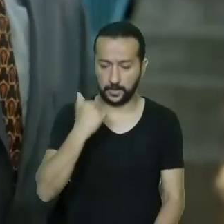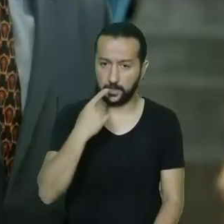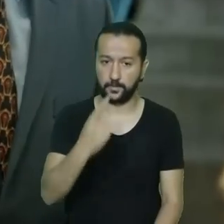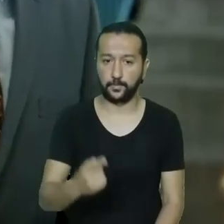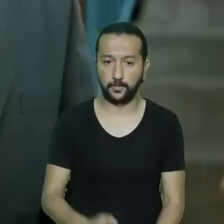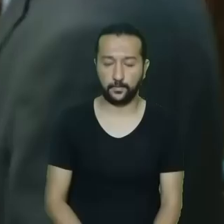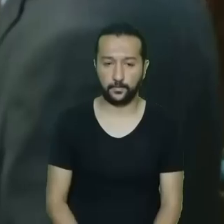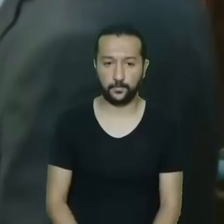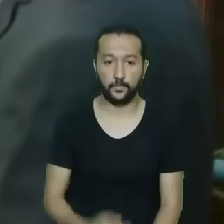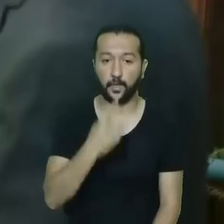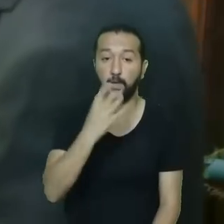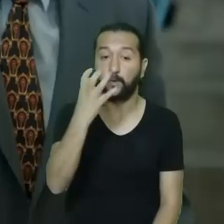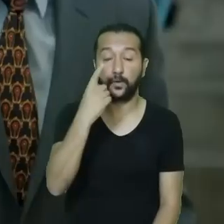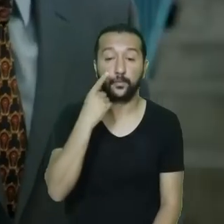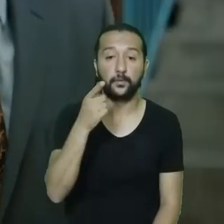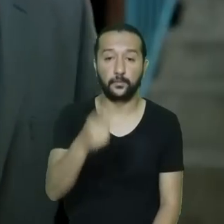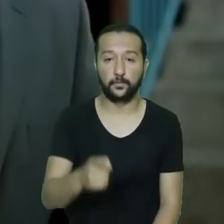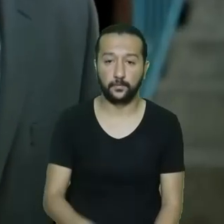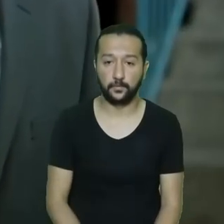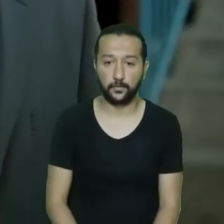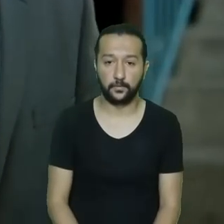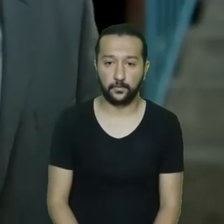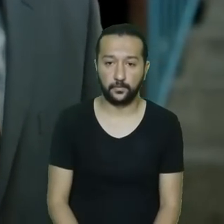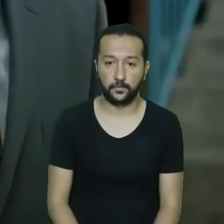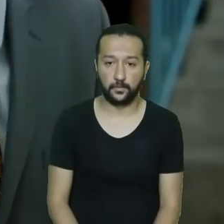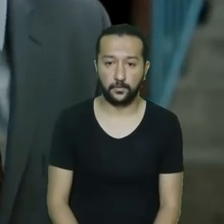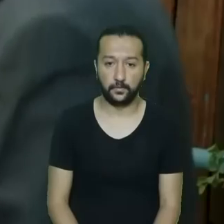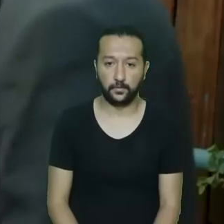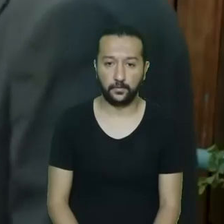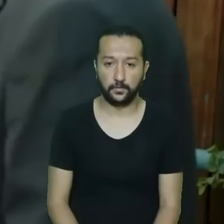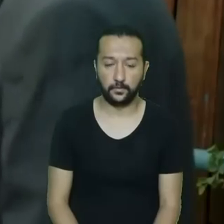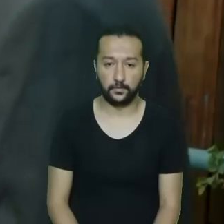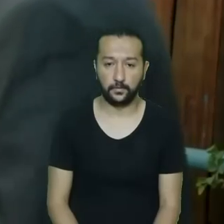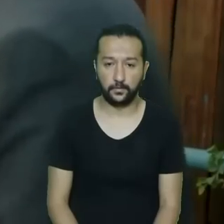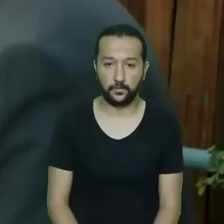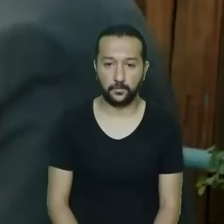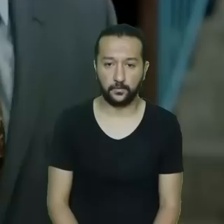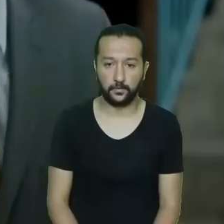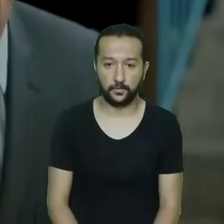buraya. Hohte hoh. Uzaktan hohladı. Hoh. Hoh.